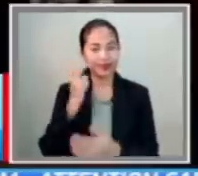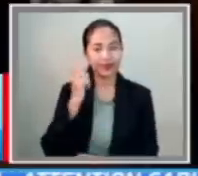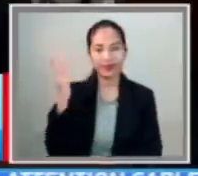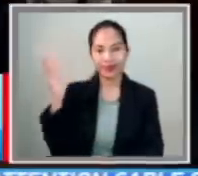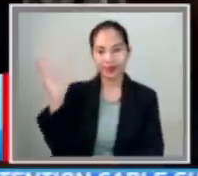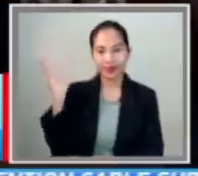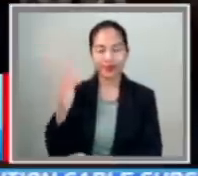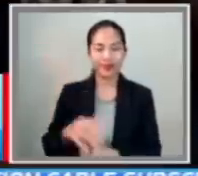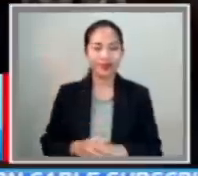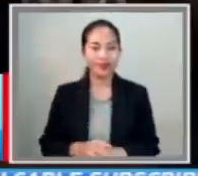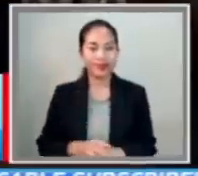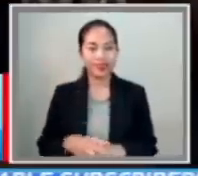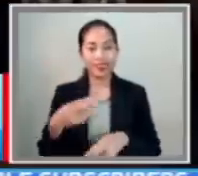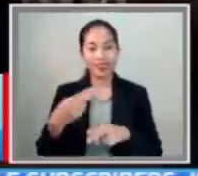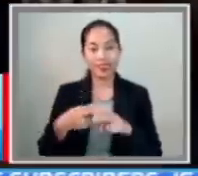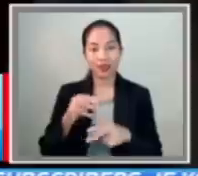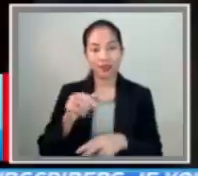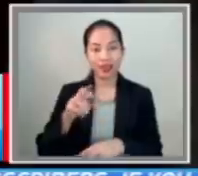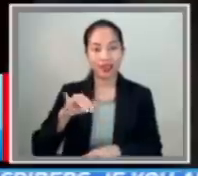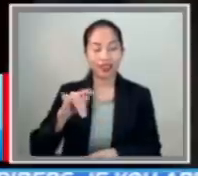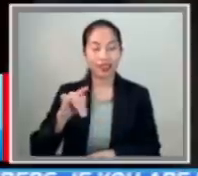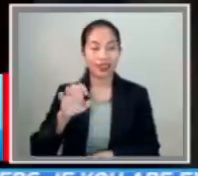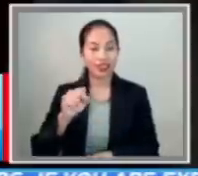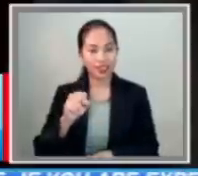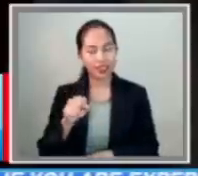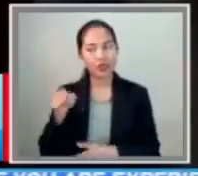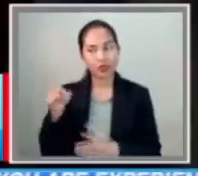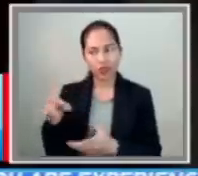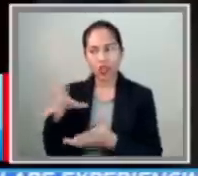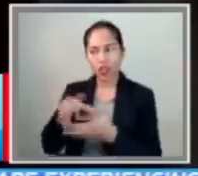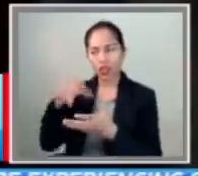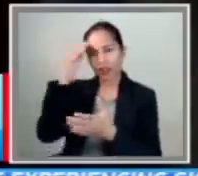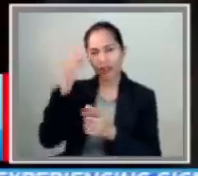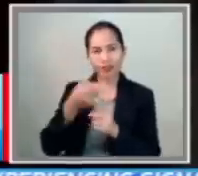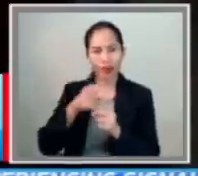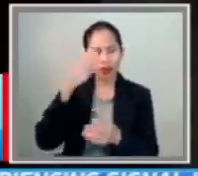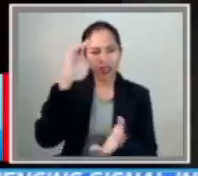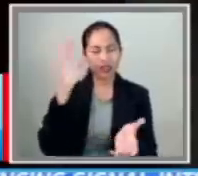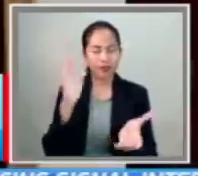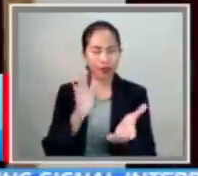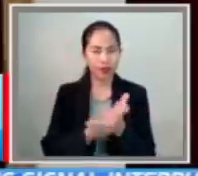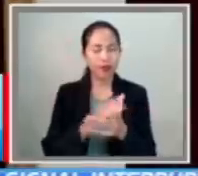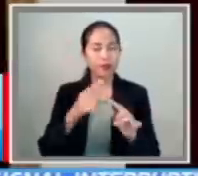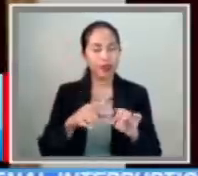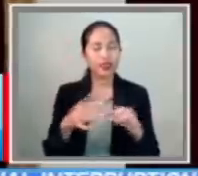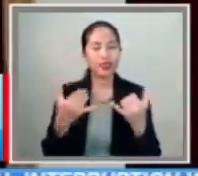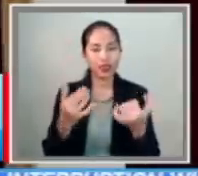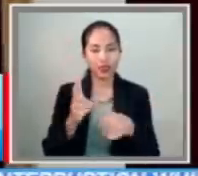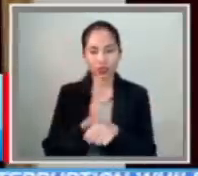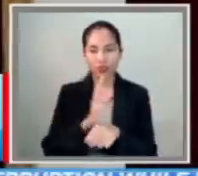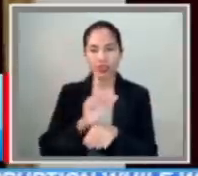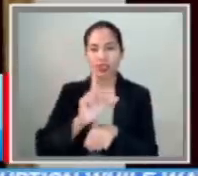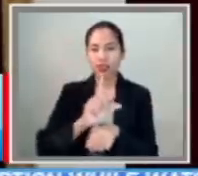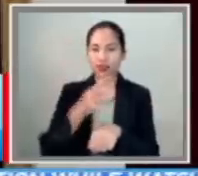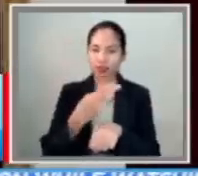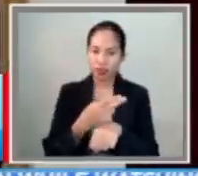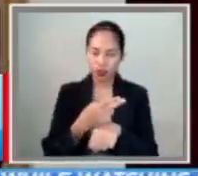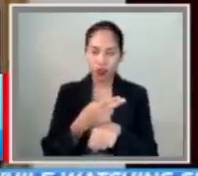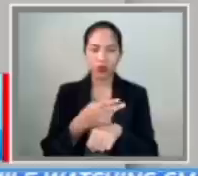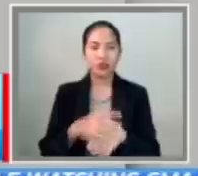na natutunan niya sa kanyang mister, pero nagsisilbi na ring hanap buhay niya ngayon sa Mercedes Camarines